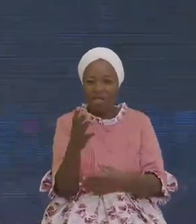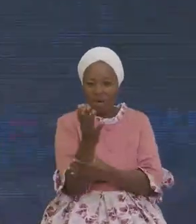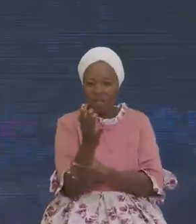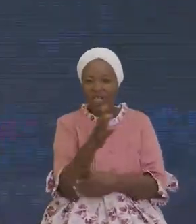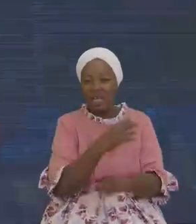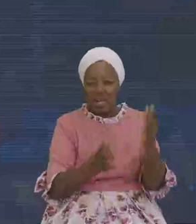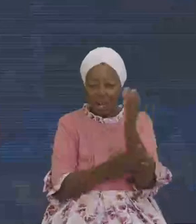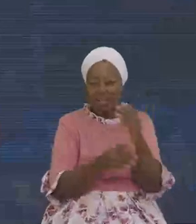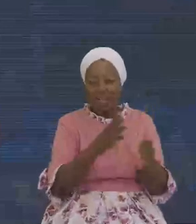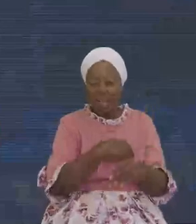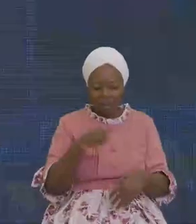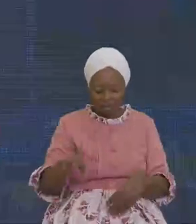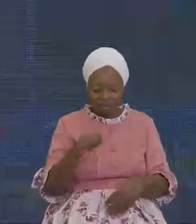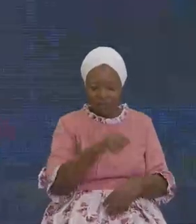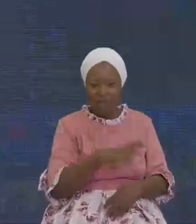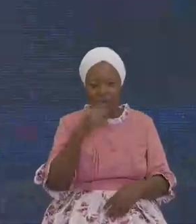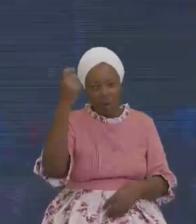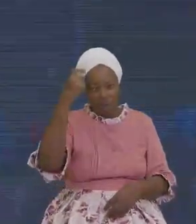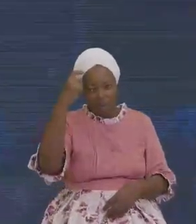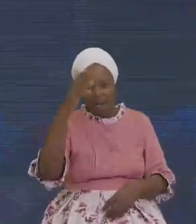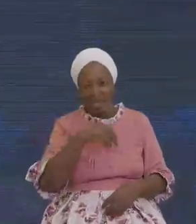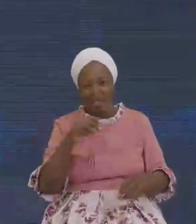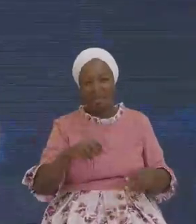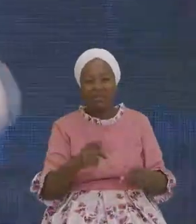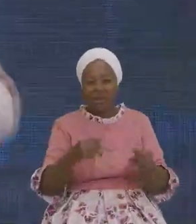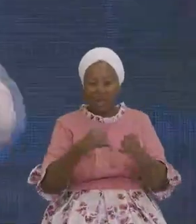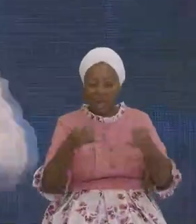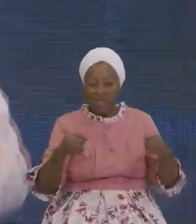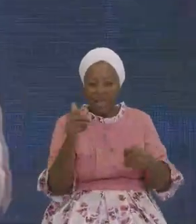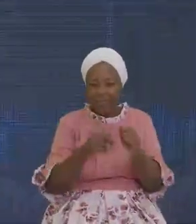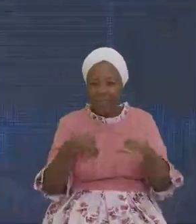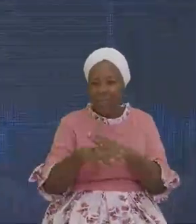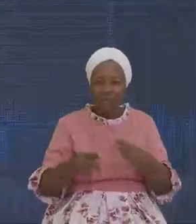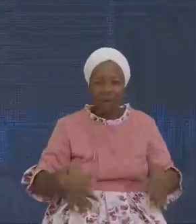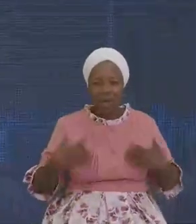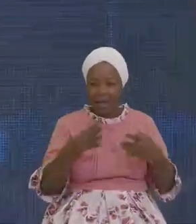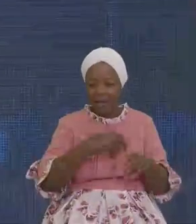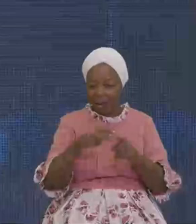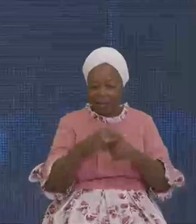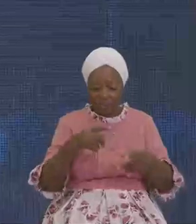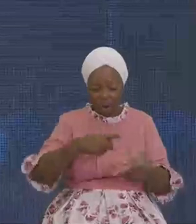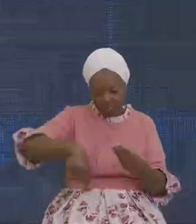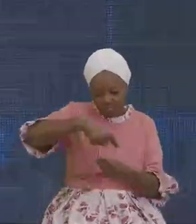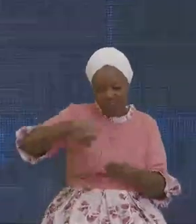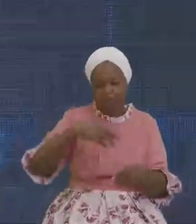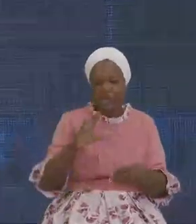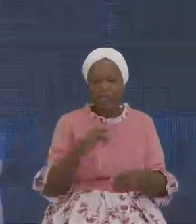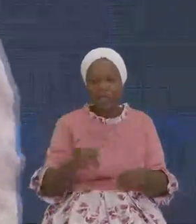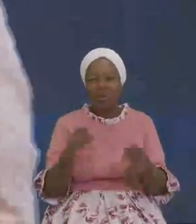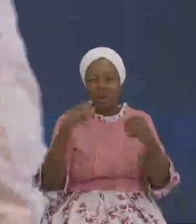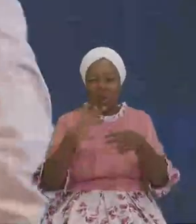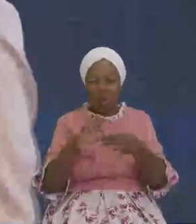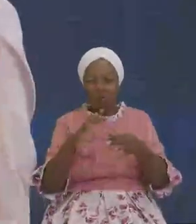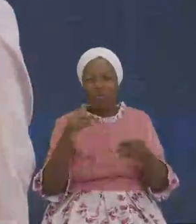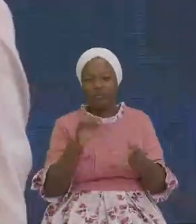la corde, attacher tes mains, attacher tes pieds, attacher ton esprit et attache toute chose dans ta vie. Et quand